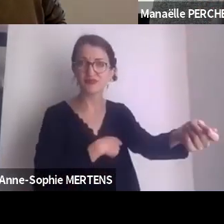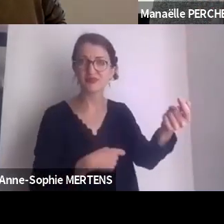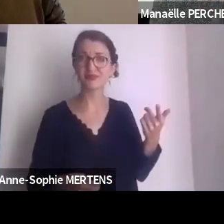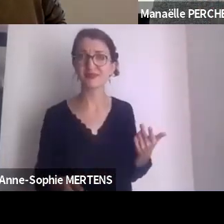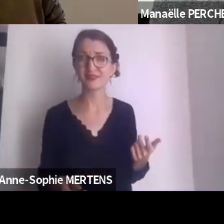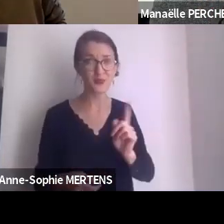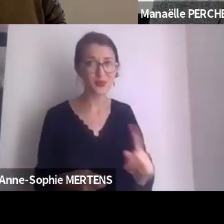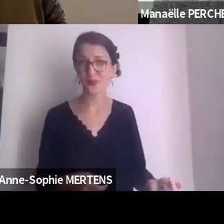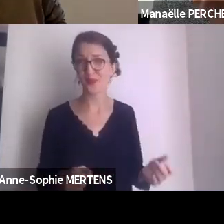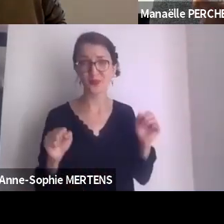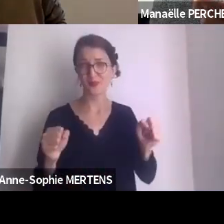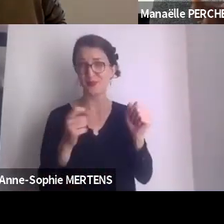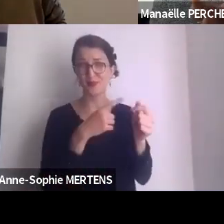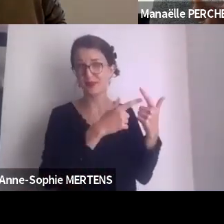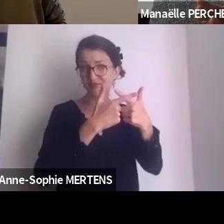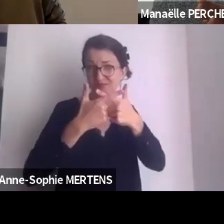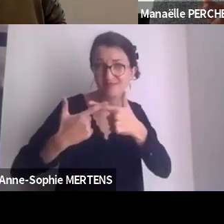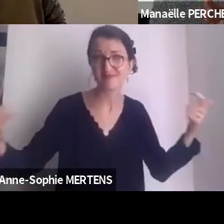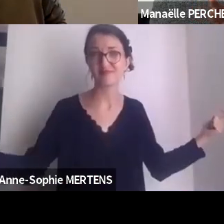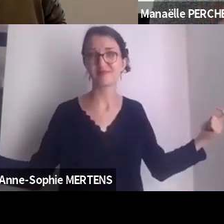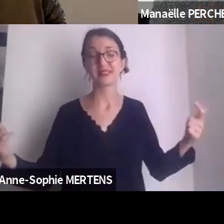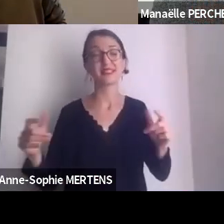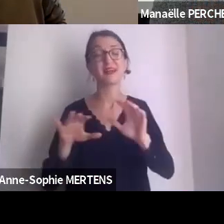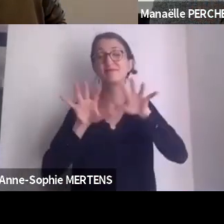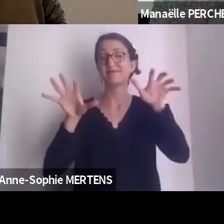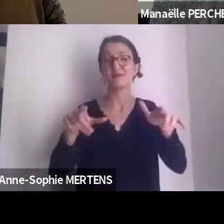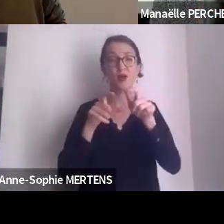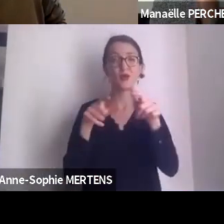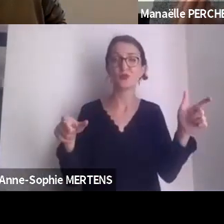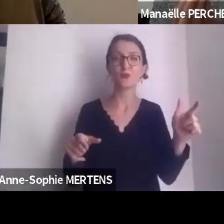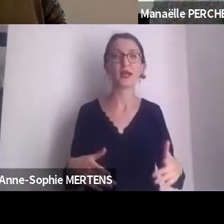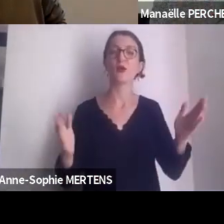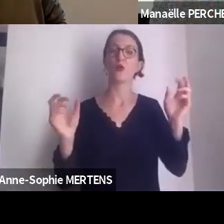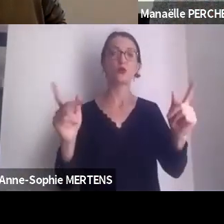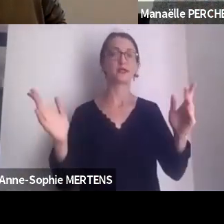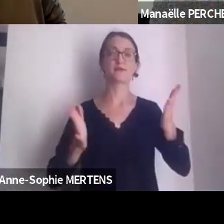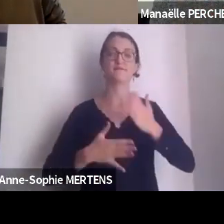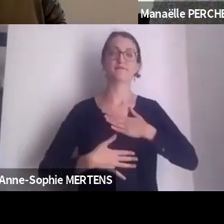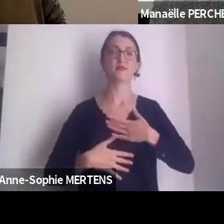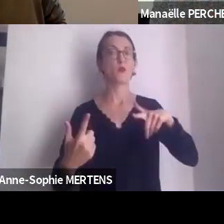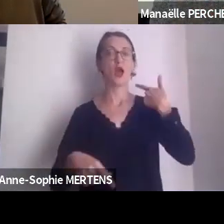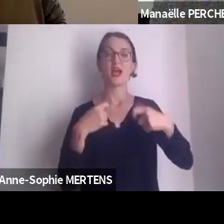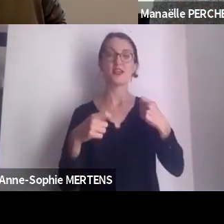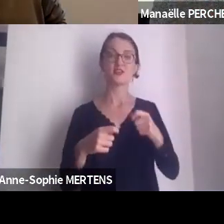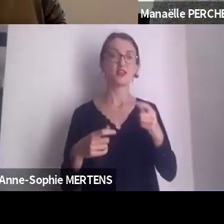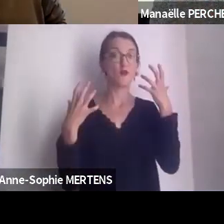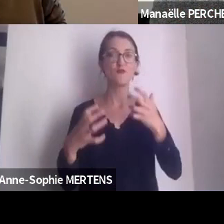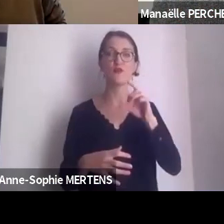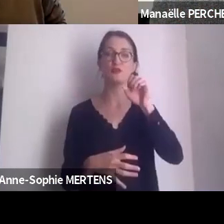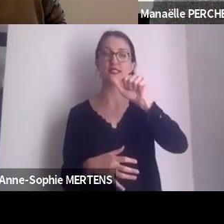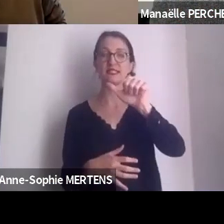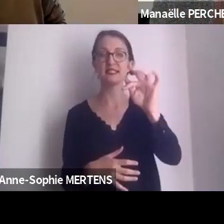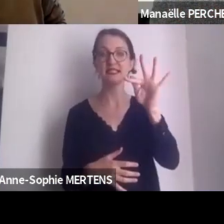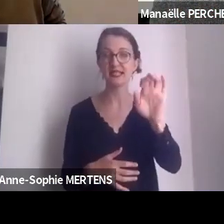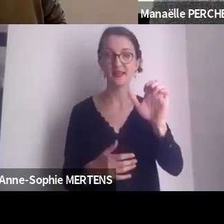énormément d'entreprises qui ont entamé leur transformation agile en disant je vais faire du safe ou je vais faire du scrum.